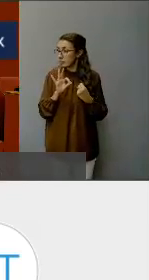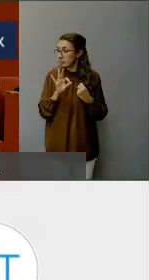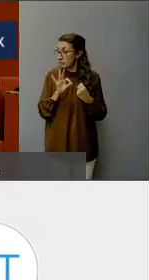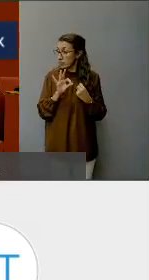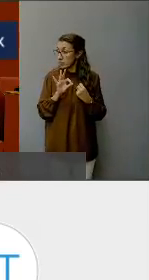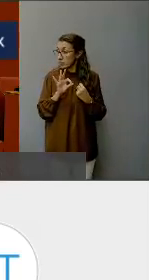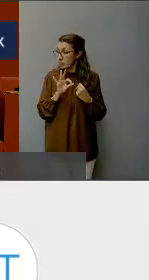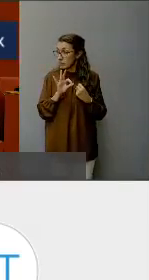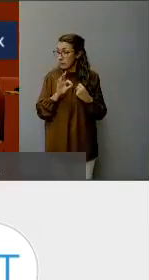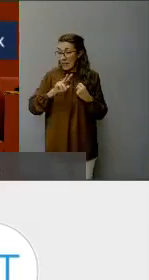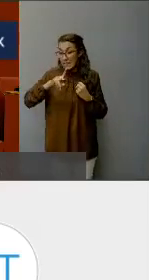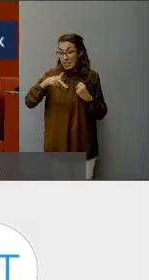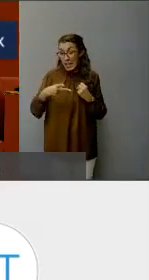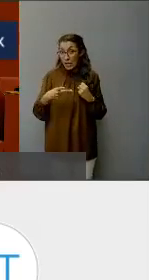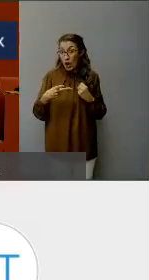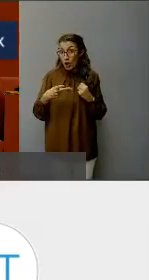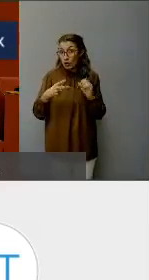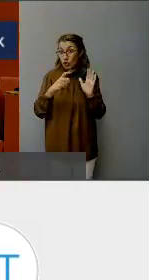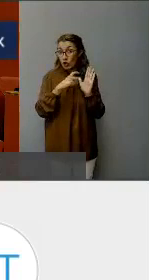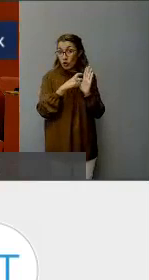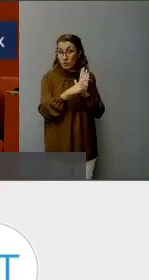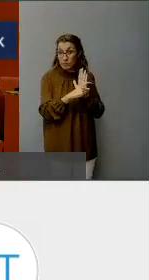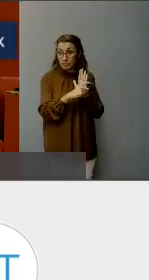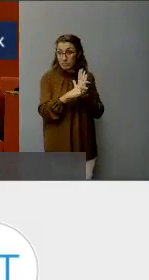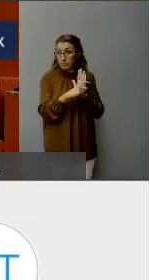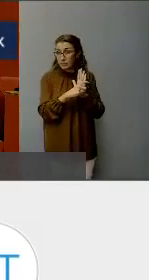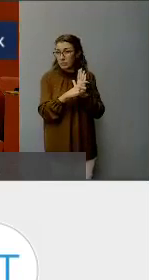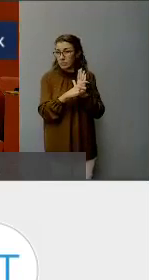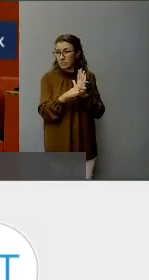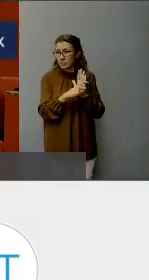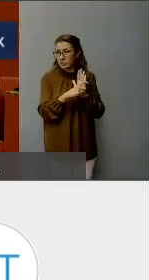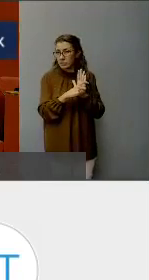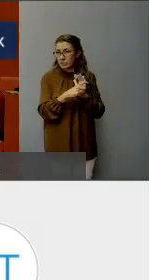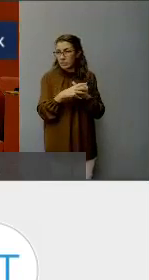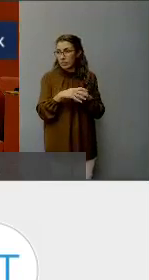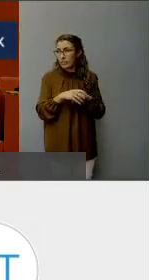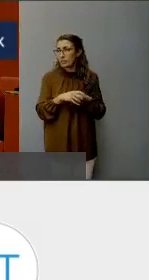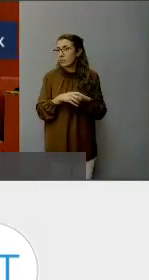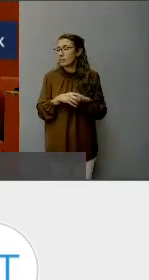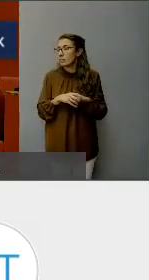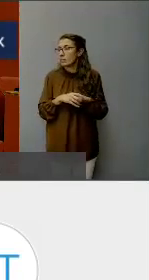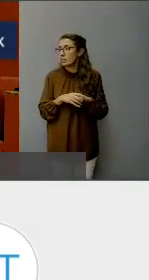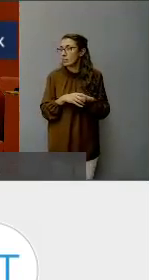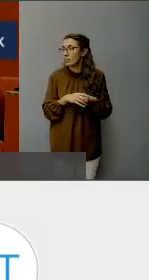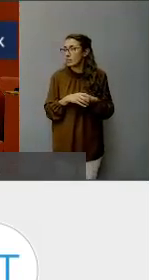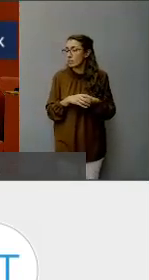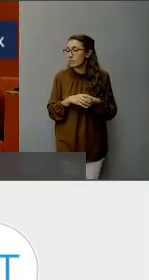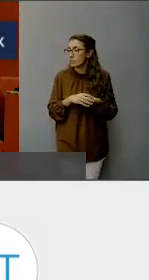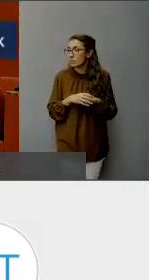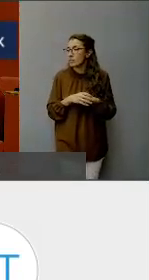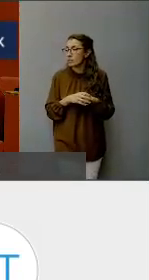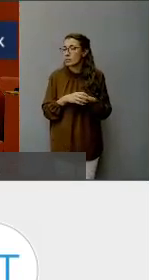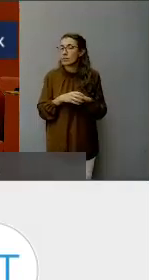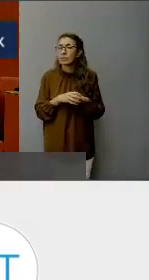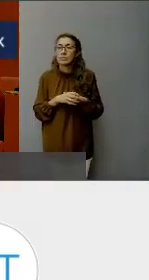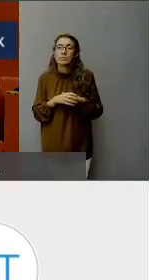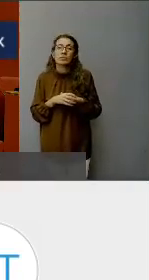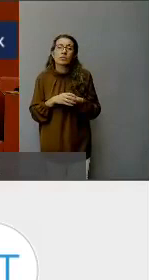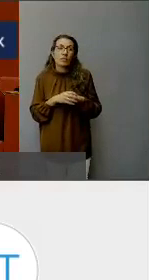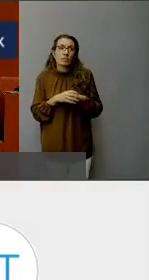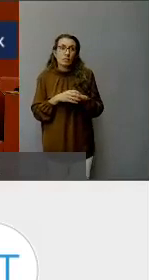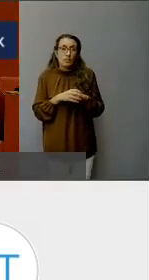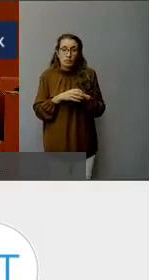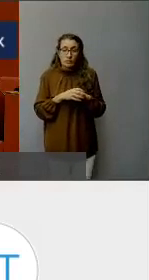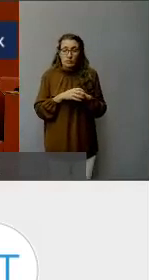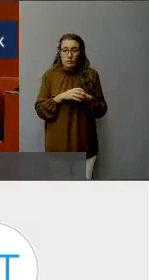secondo capoverso laddove nelle premesse dopo rilevato ad esclusione delle